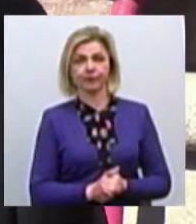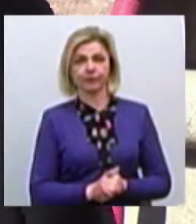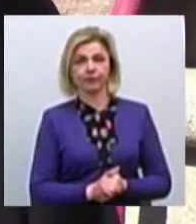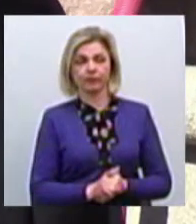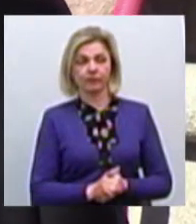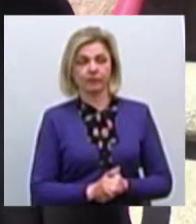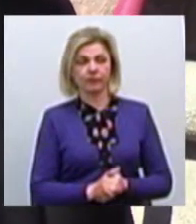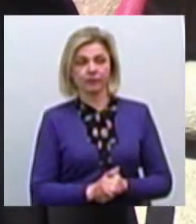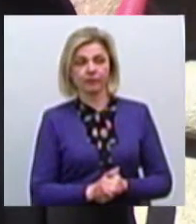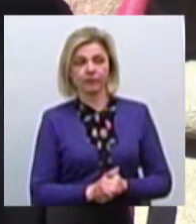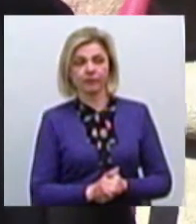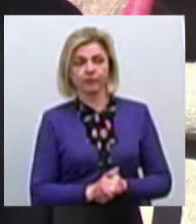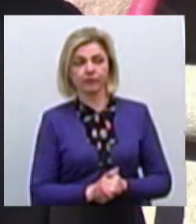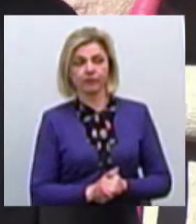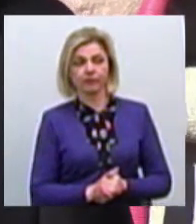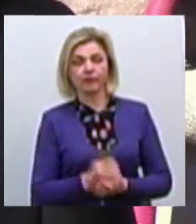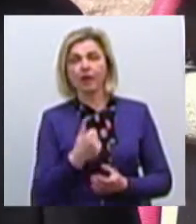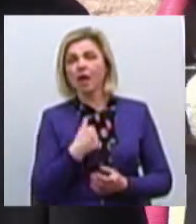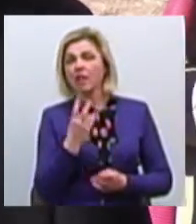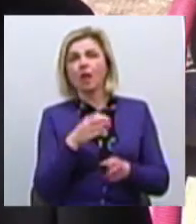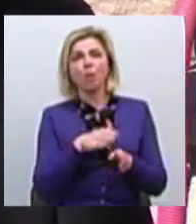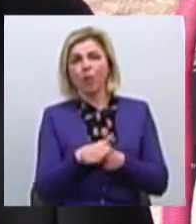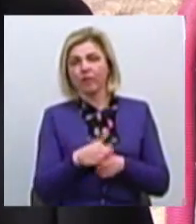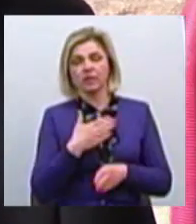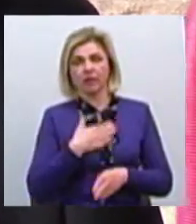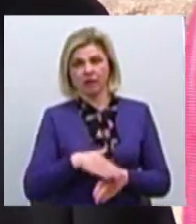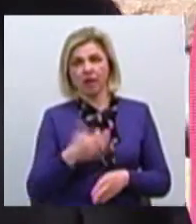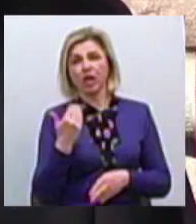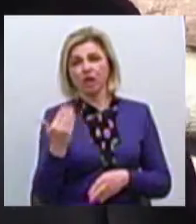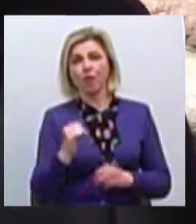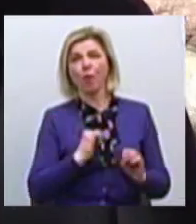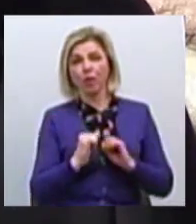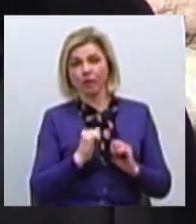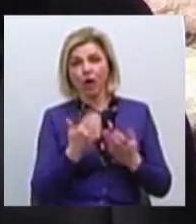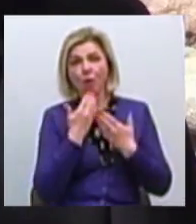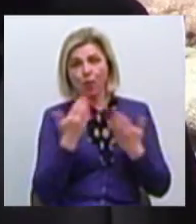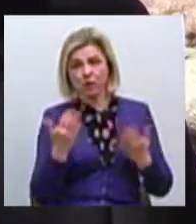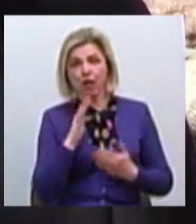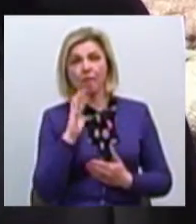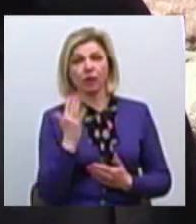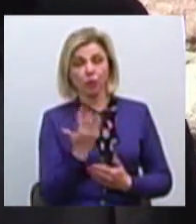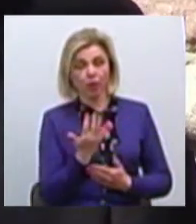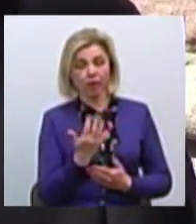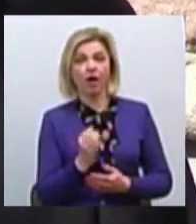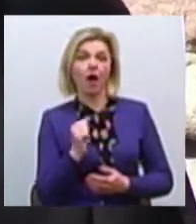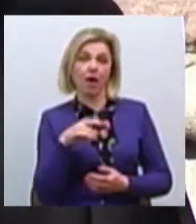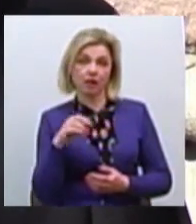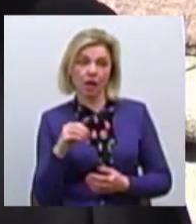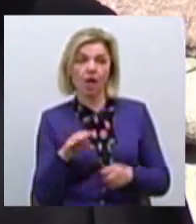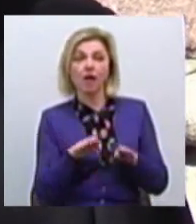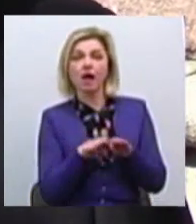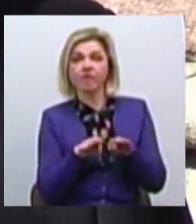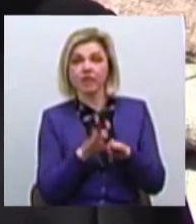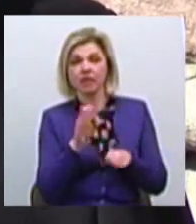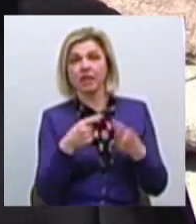І я не повністю задоволений його правлінням останні 5 років, але порівняно з